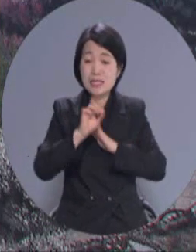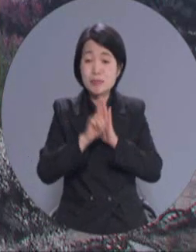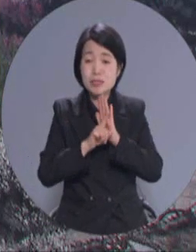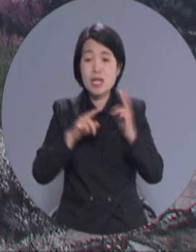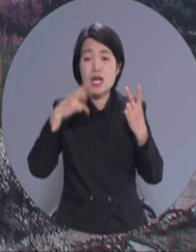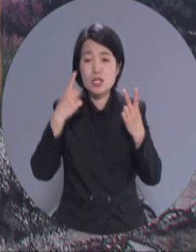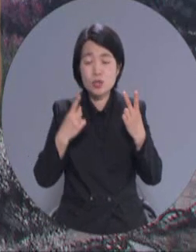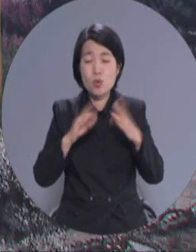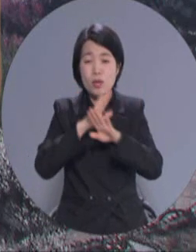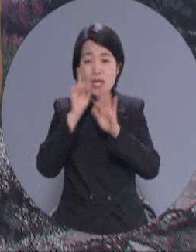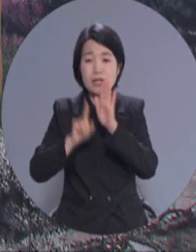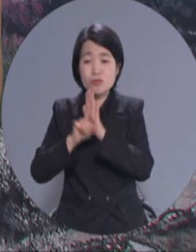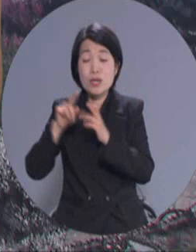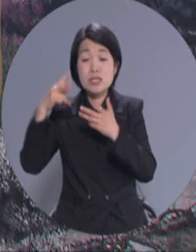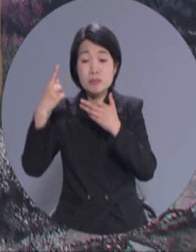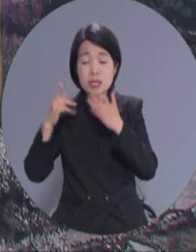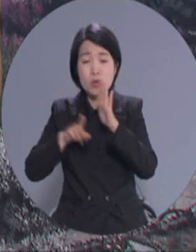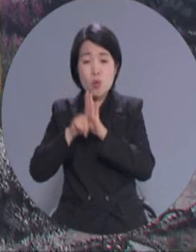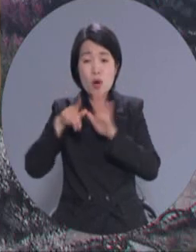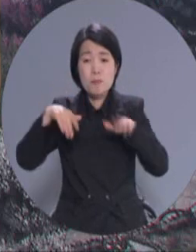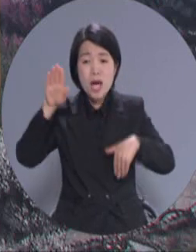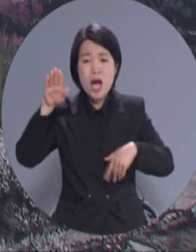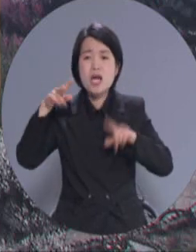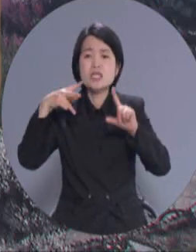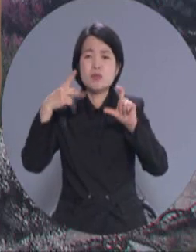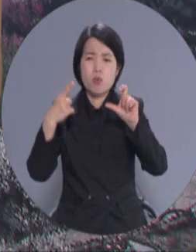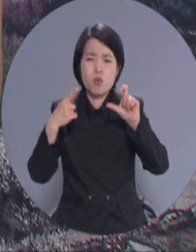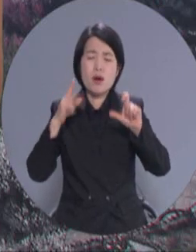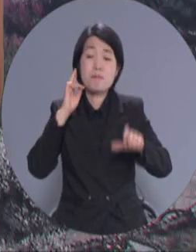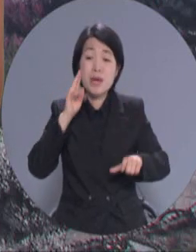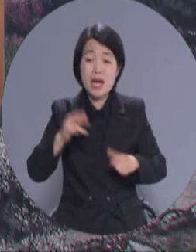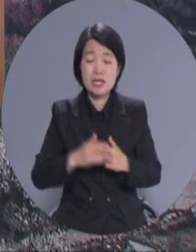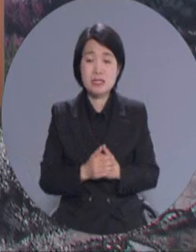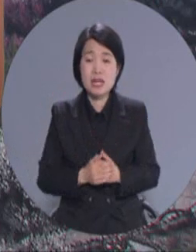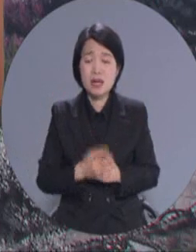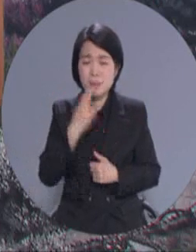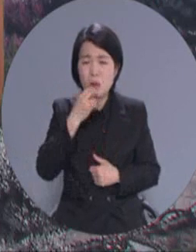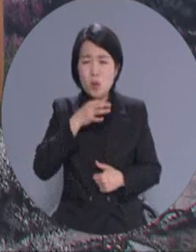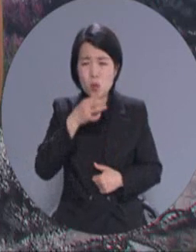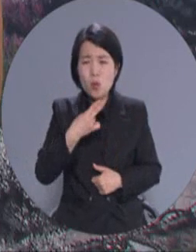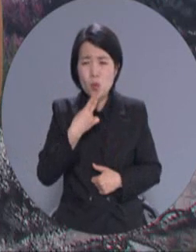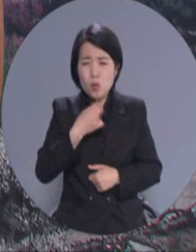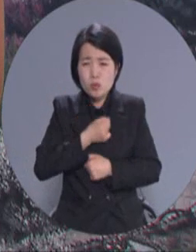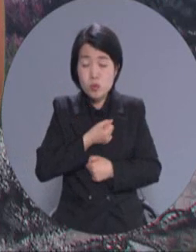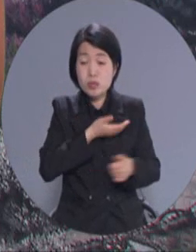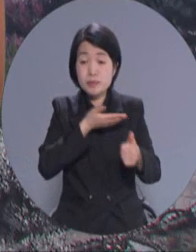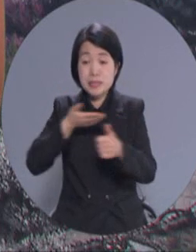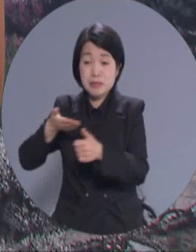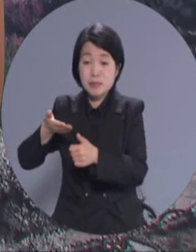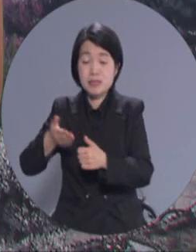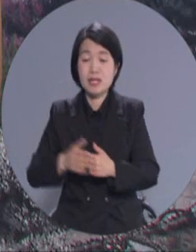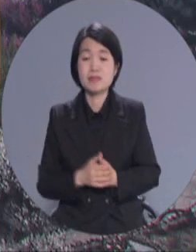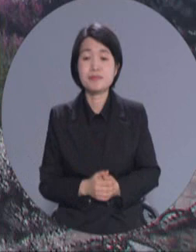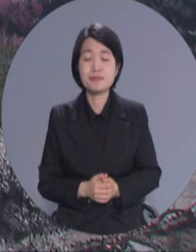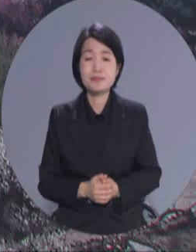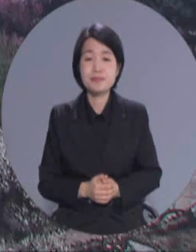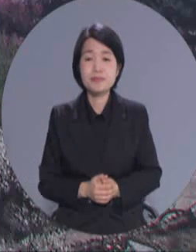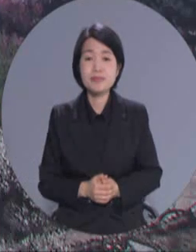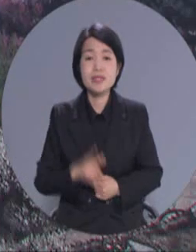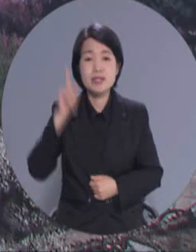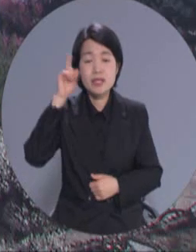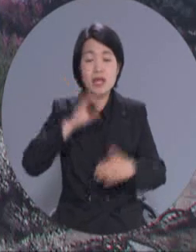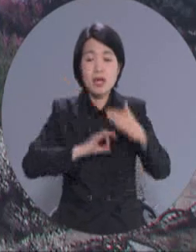2도, 낮 기온 18도로 기온차가 15도 이상 벌어지니까요. 건강관리를 잘 하셔야겠습니다.